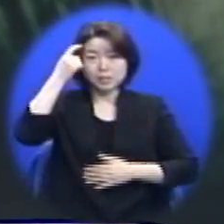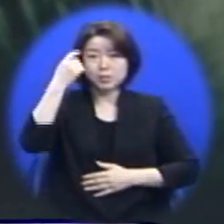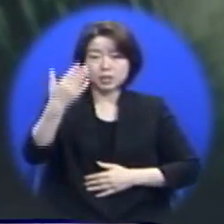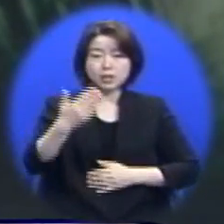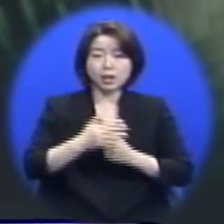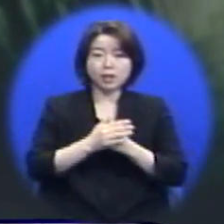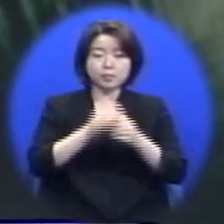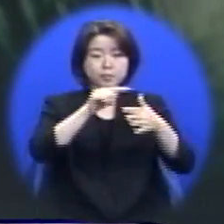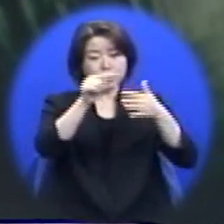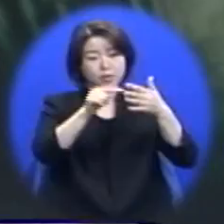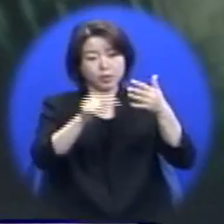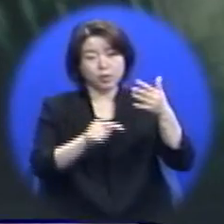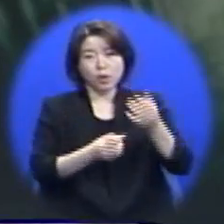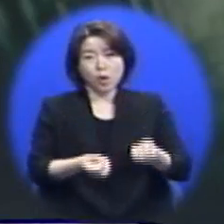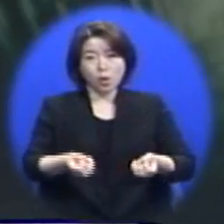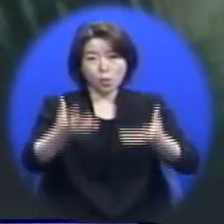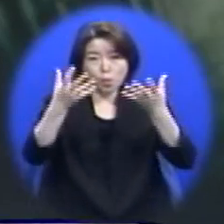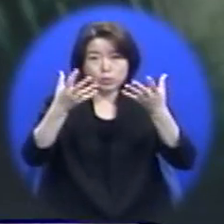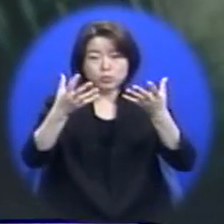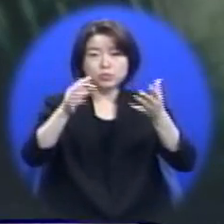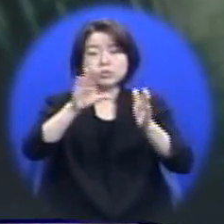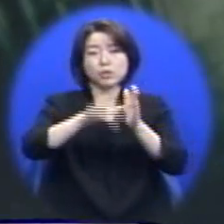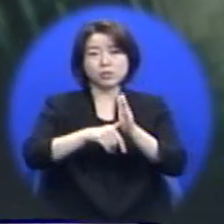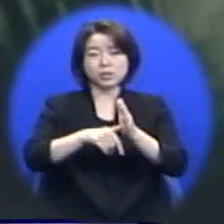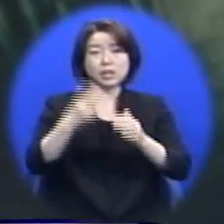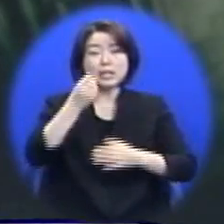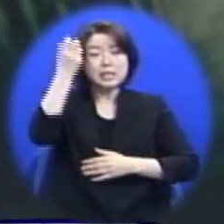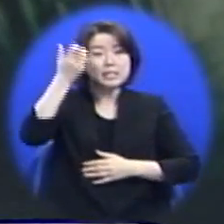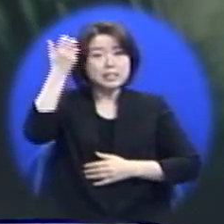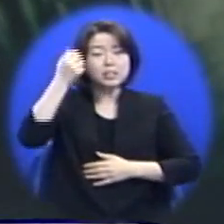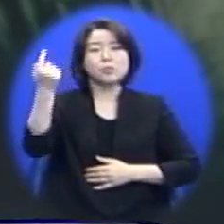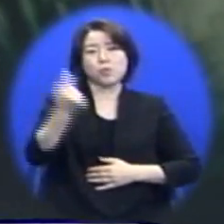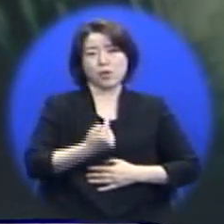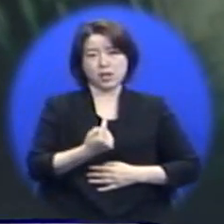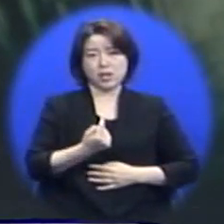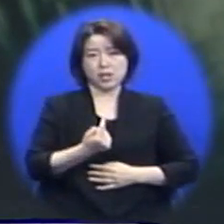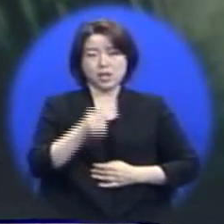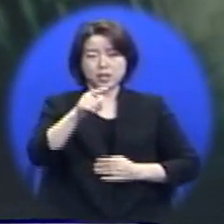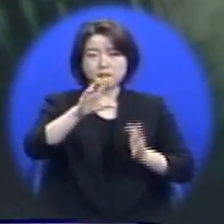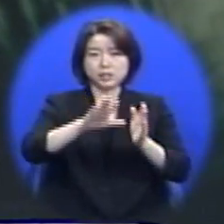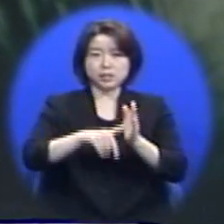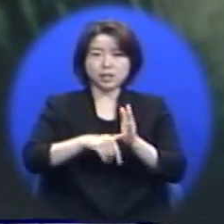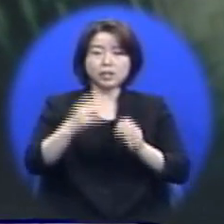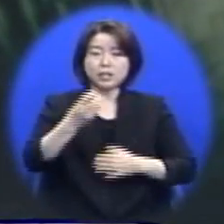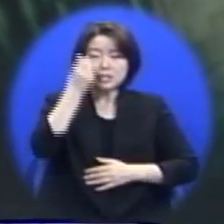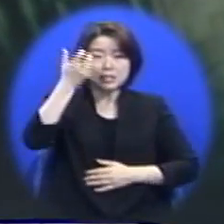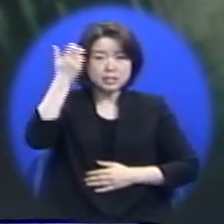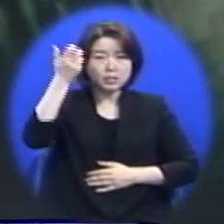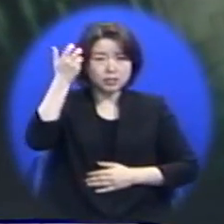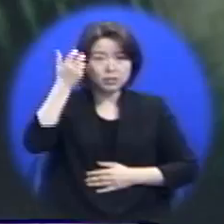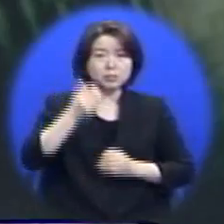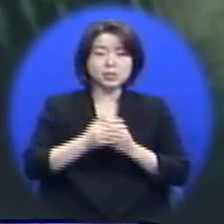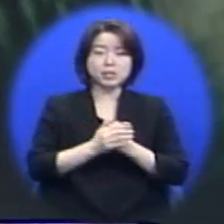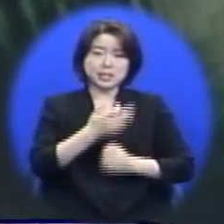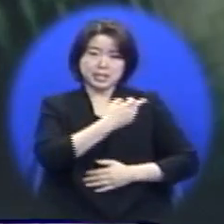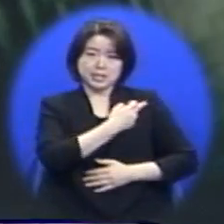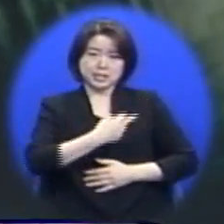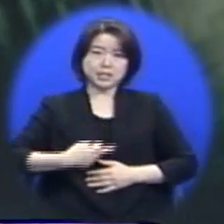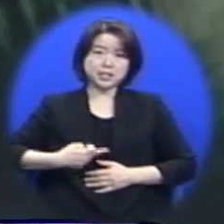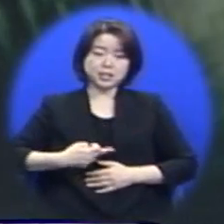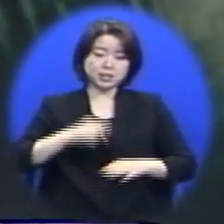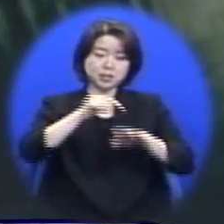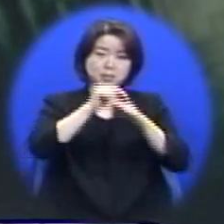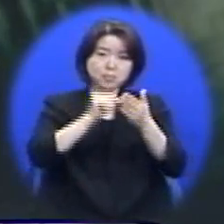오순절이라고 그러죠. 사도행전 2장에 보면 오순절이 이름에 성령께서 제자들의 심령